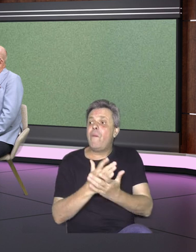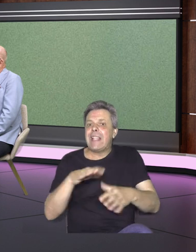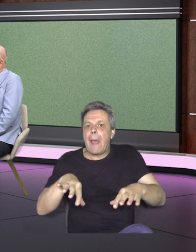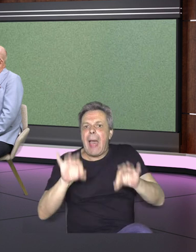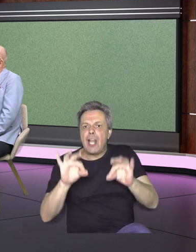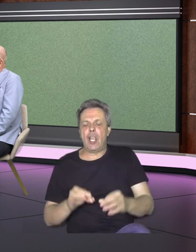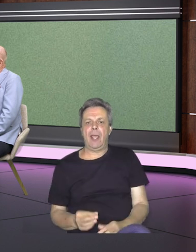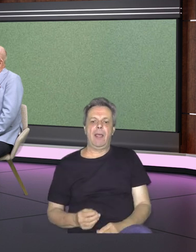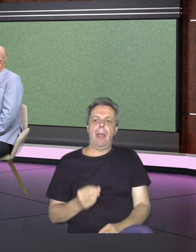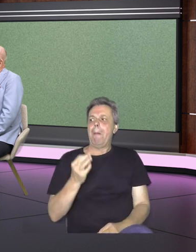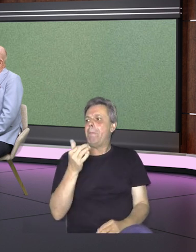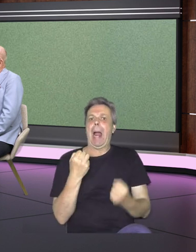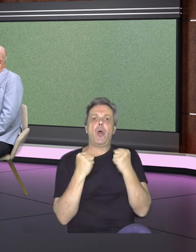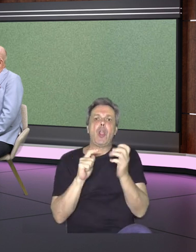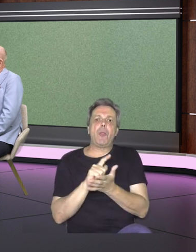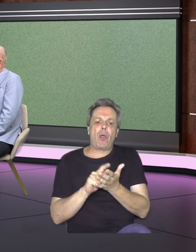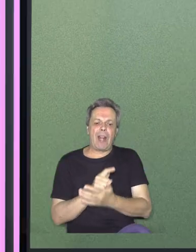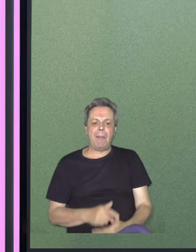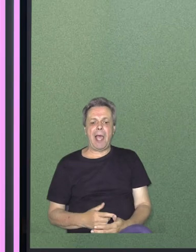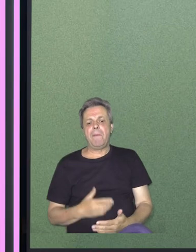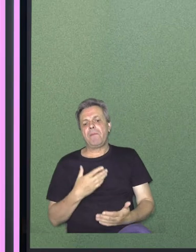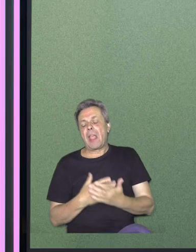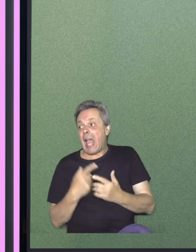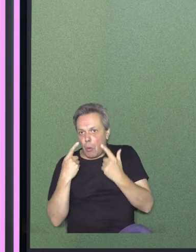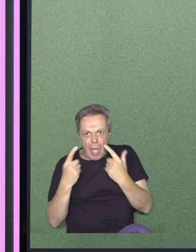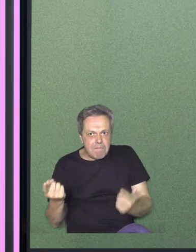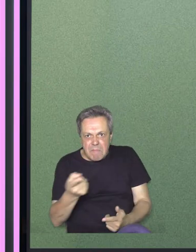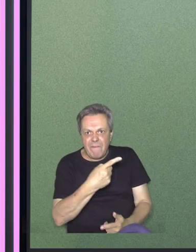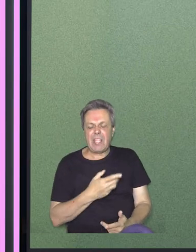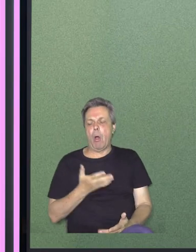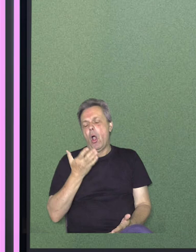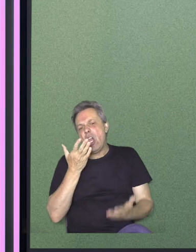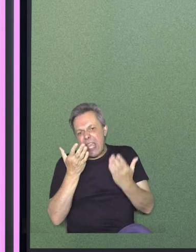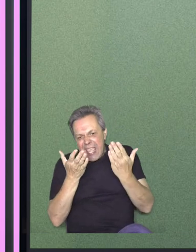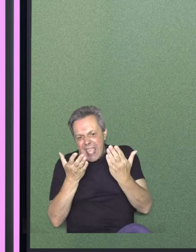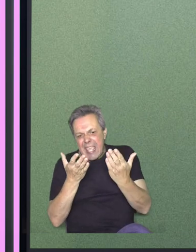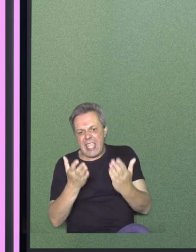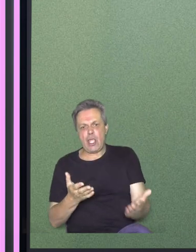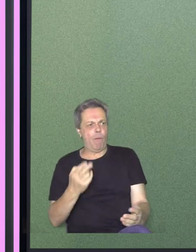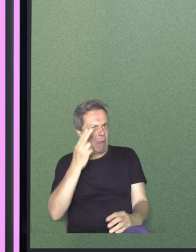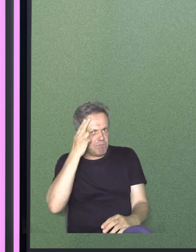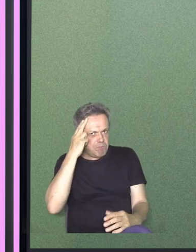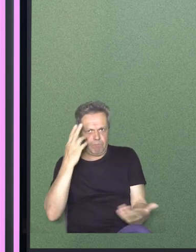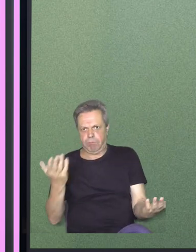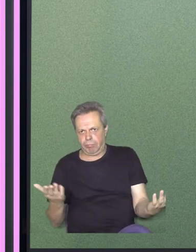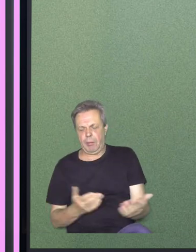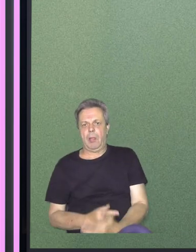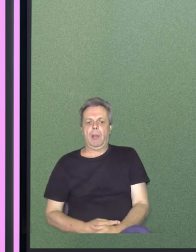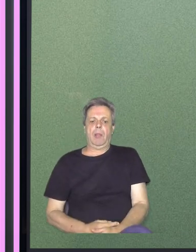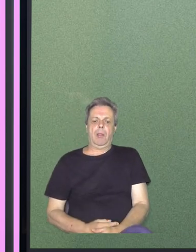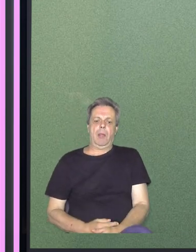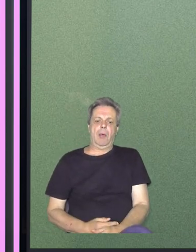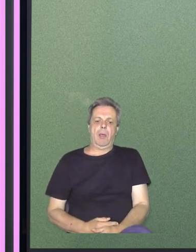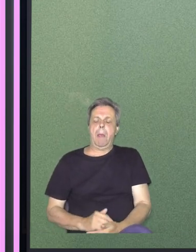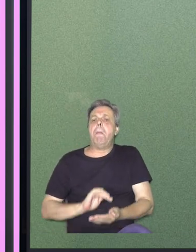tu nađe i malo slobodnog vremena, tako da vidimo njihove znamenitosti,